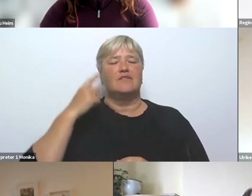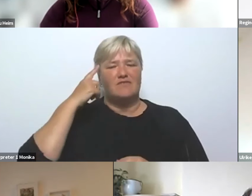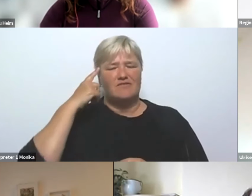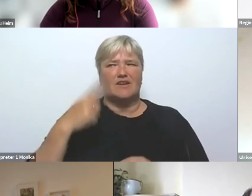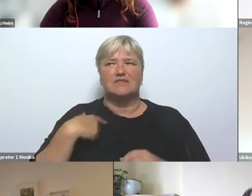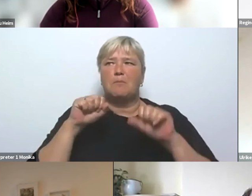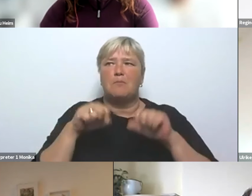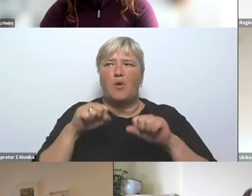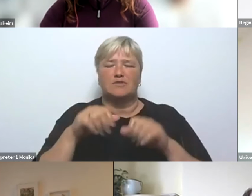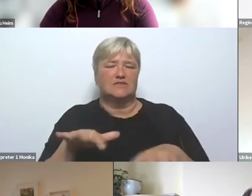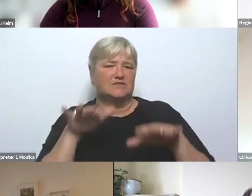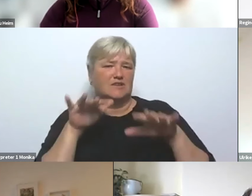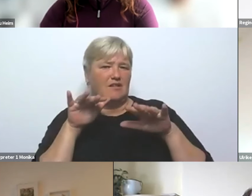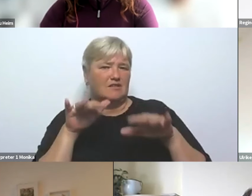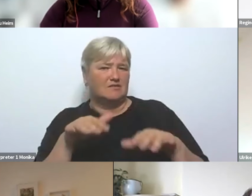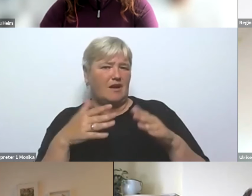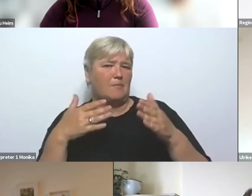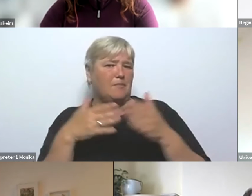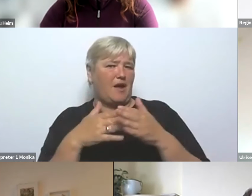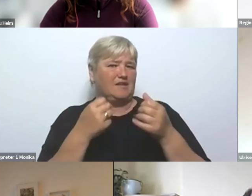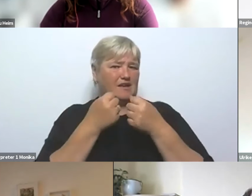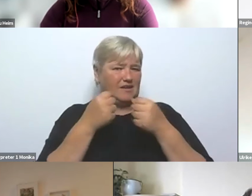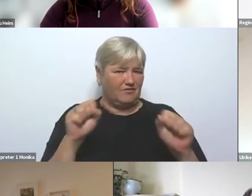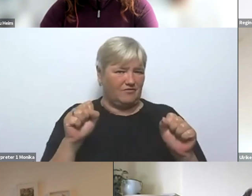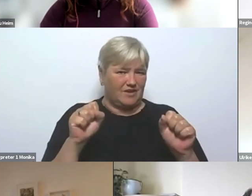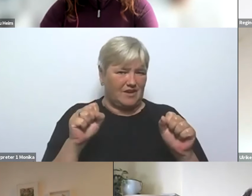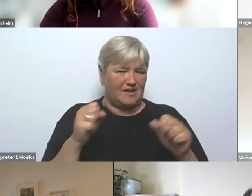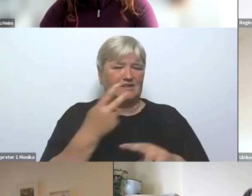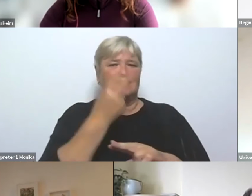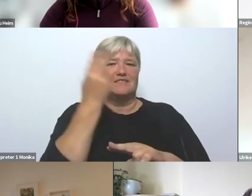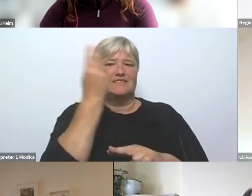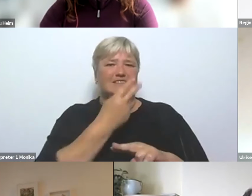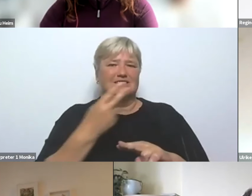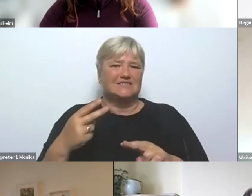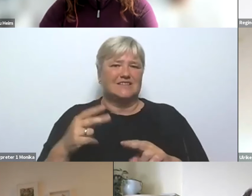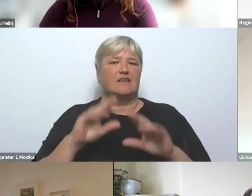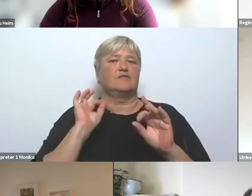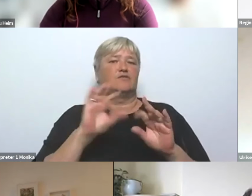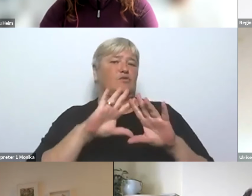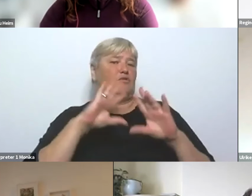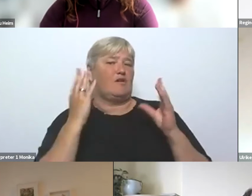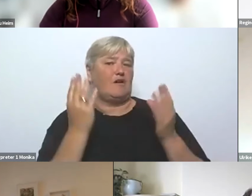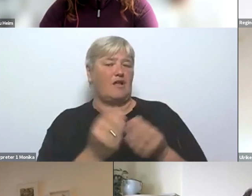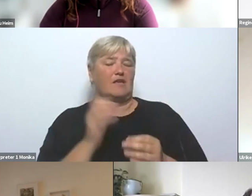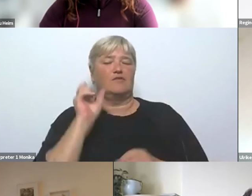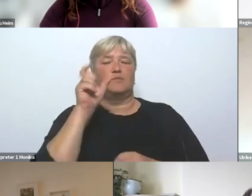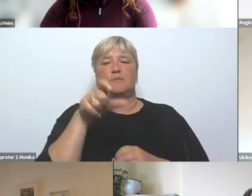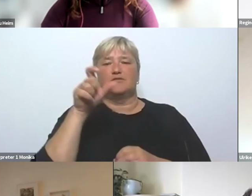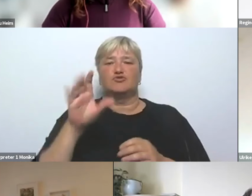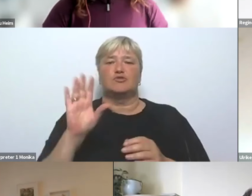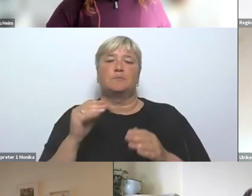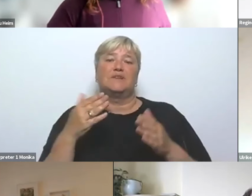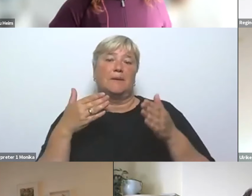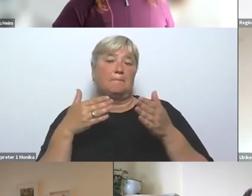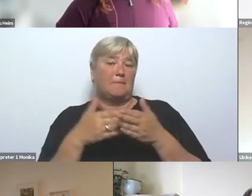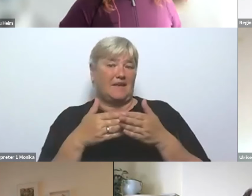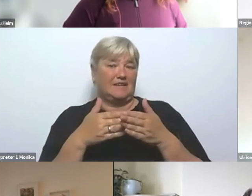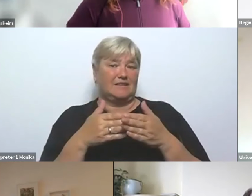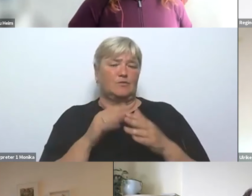Potenzial der Barrierefreiheit, des Design for All, der assistierenden Technologien für Menschen mit Behinderungen und